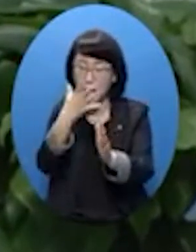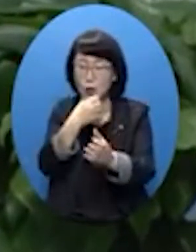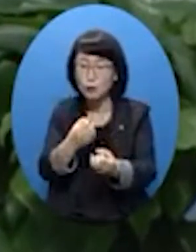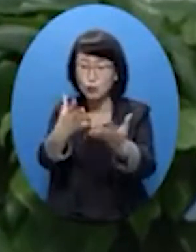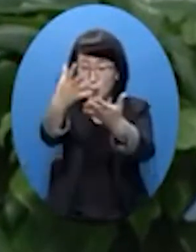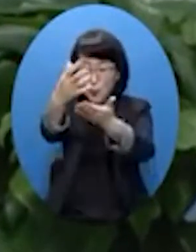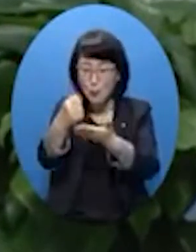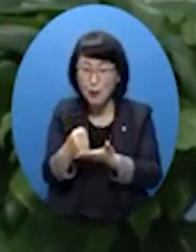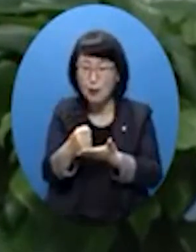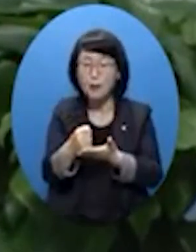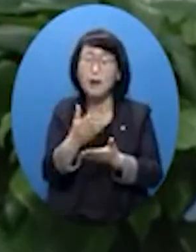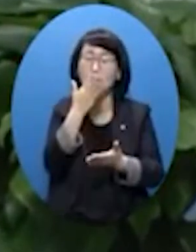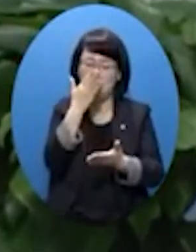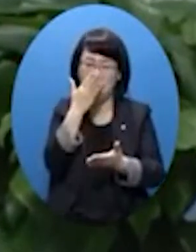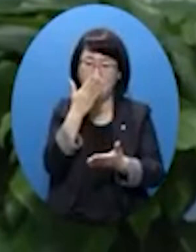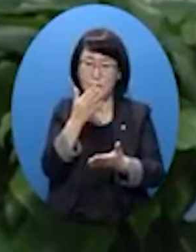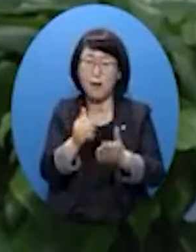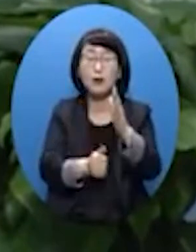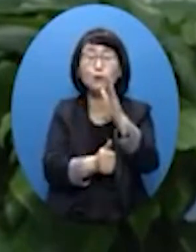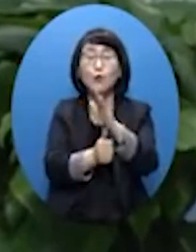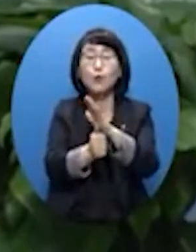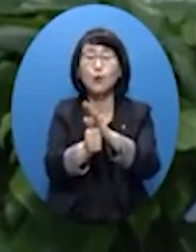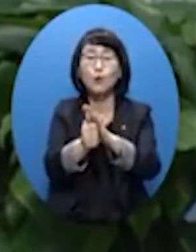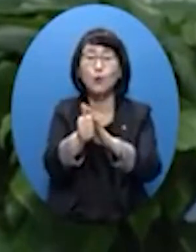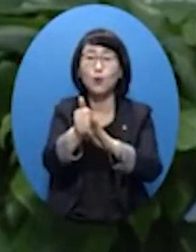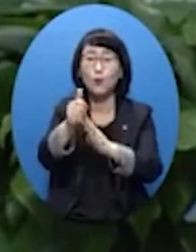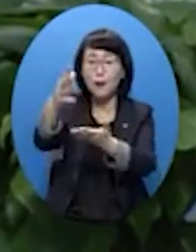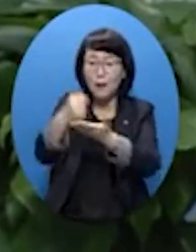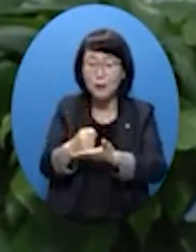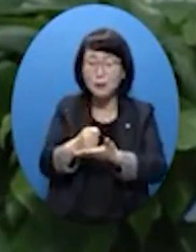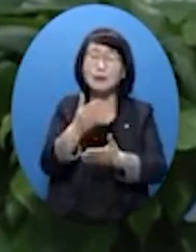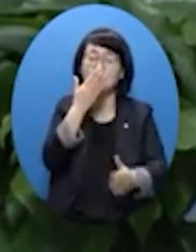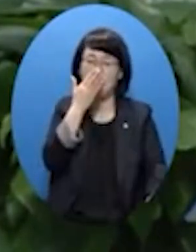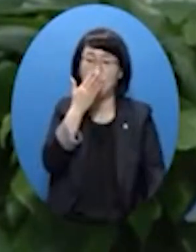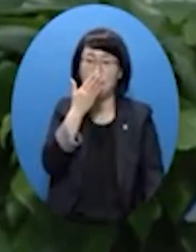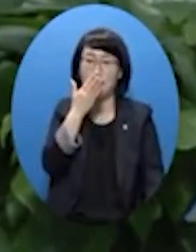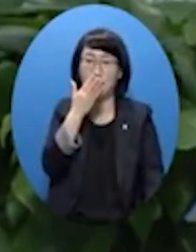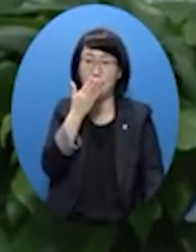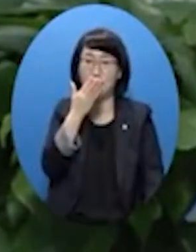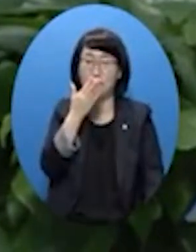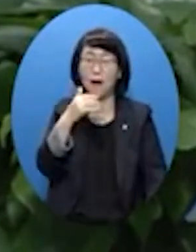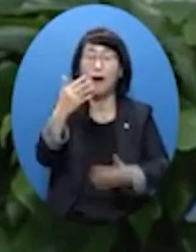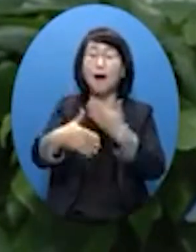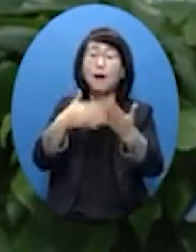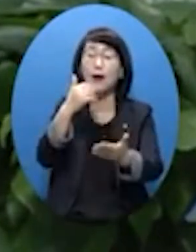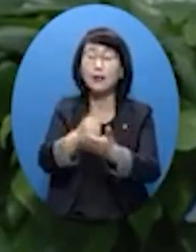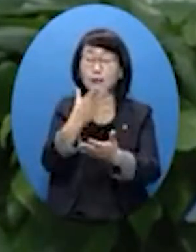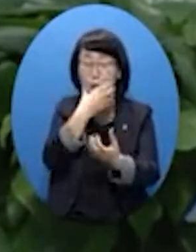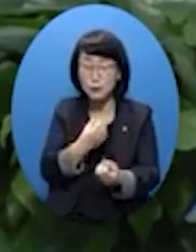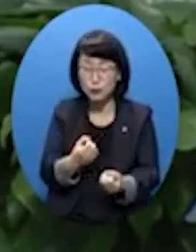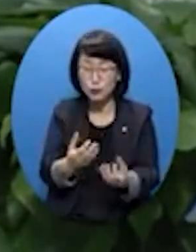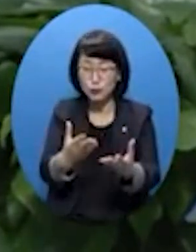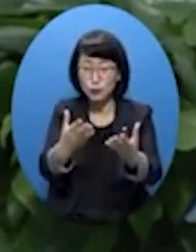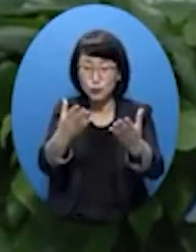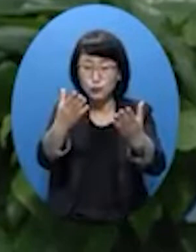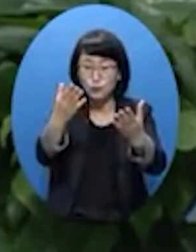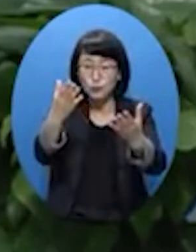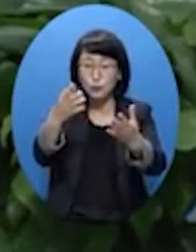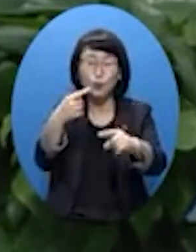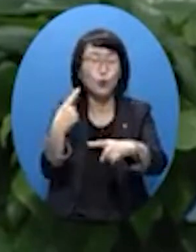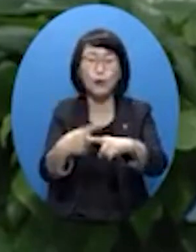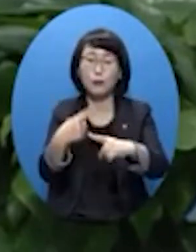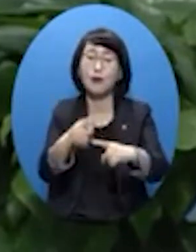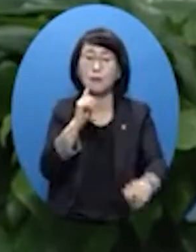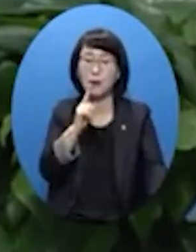이루어 지게 되기 때문에 소망을 우리가 누릴 수 있게 되기 때문에 반란이 우리에게 축복이라고 말씀하는 것입니다 우리가